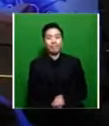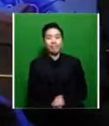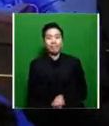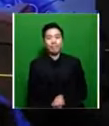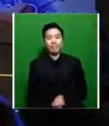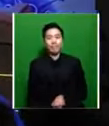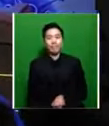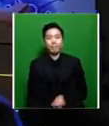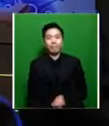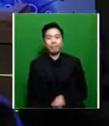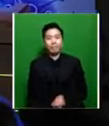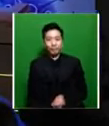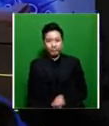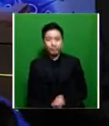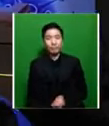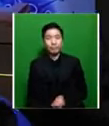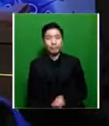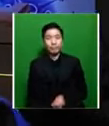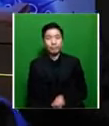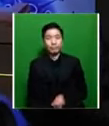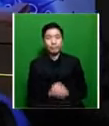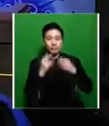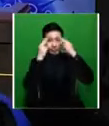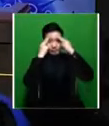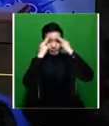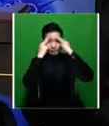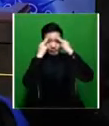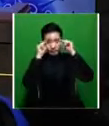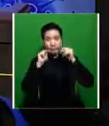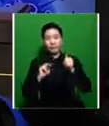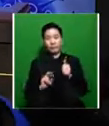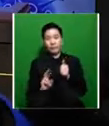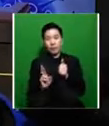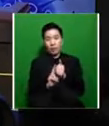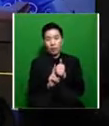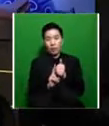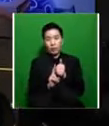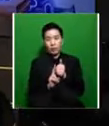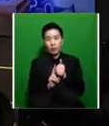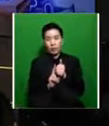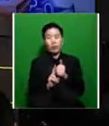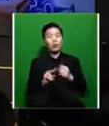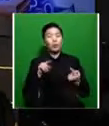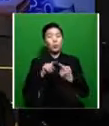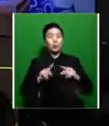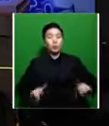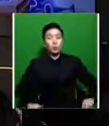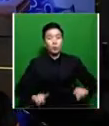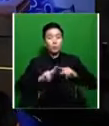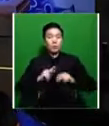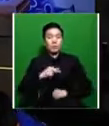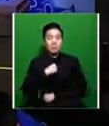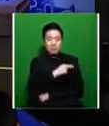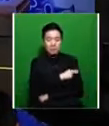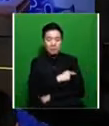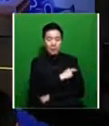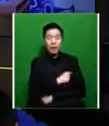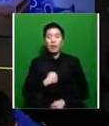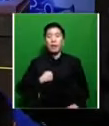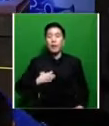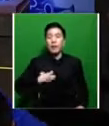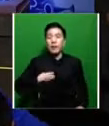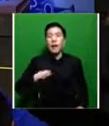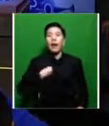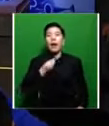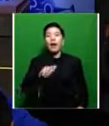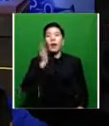ครับก็จากท่านรองนายกรัฐมนตรีว่าการกระทรวงสาธารณสุขนะครับก็อยากให้พี่น้องประชาชนสบาย